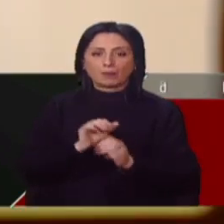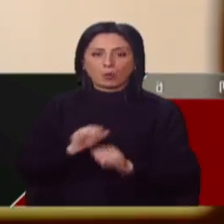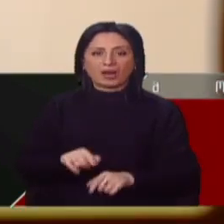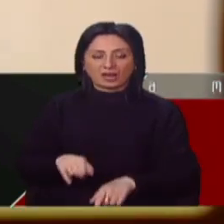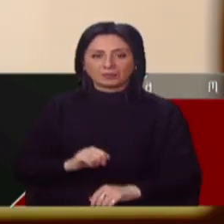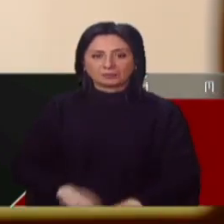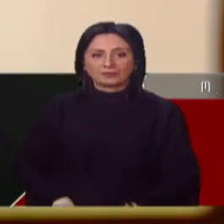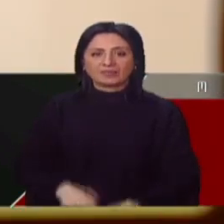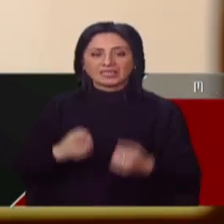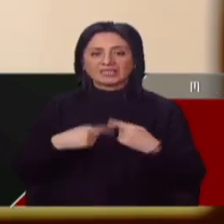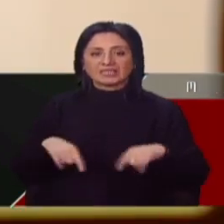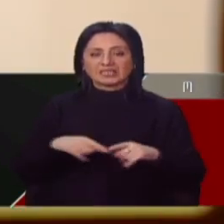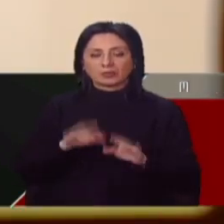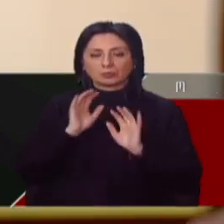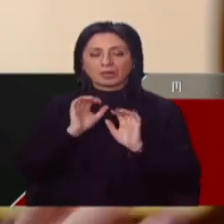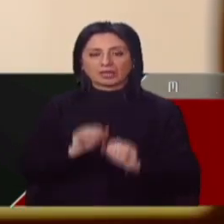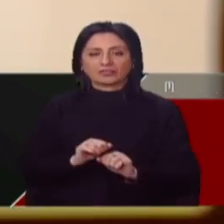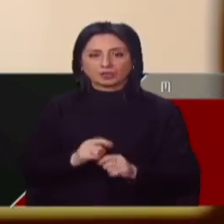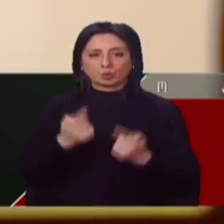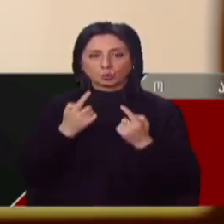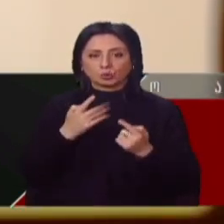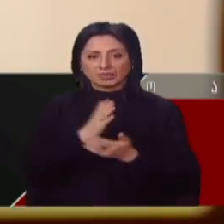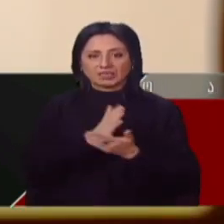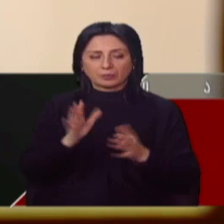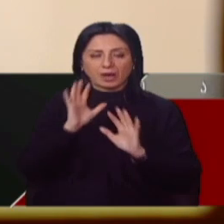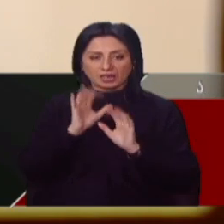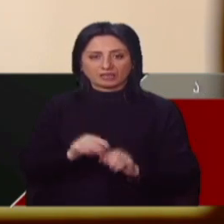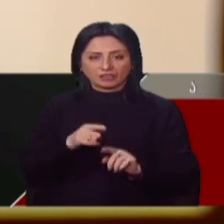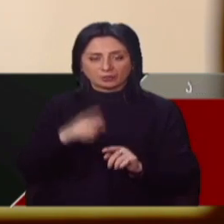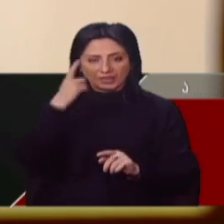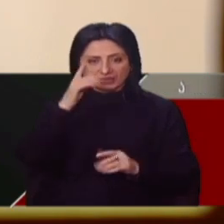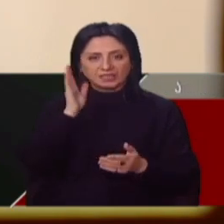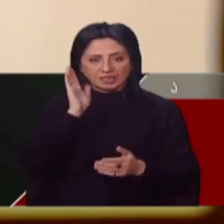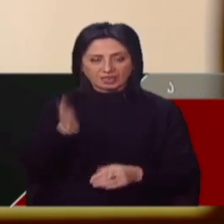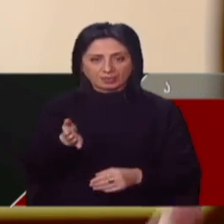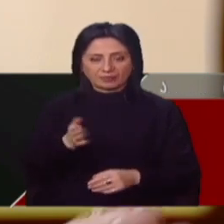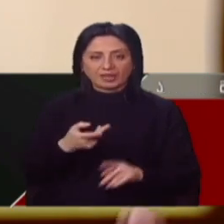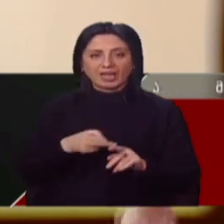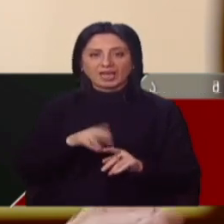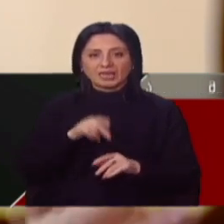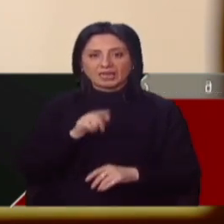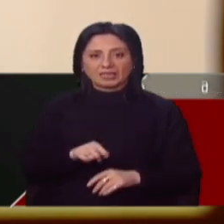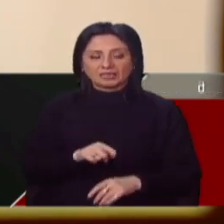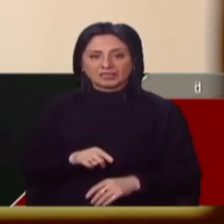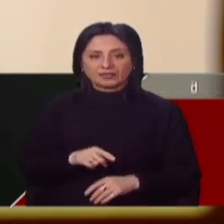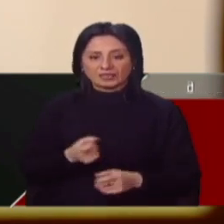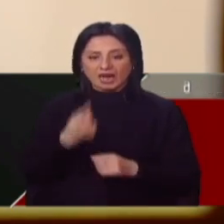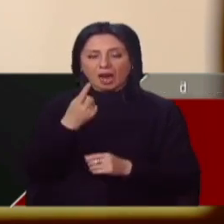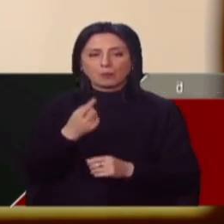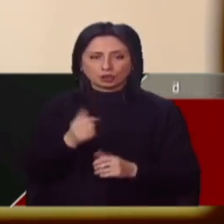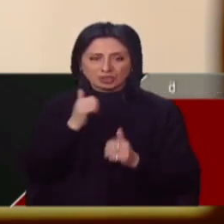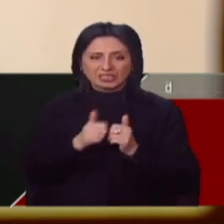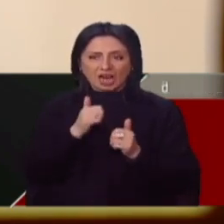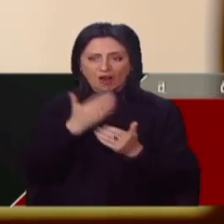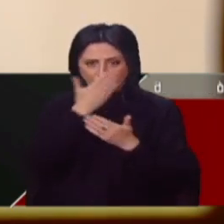sakartveloshi. Sazogadoebis khardachera, udidesi natselis khardachera am iniciativas ekneba. Es gamoshteba am